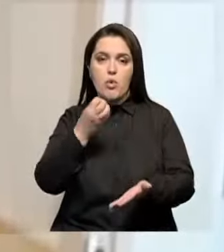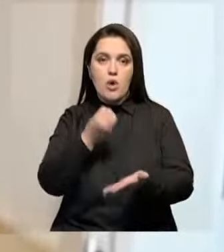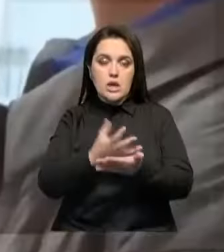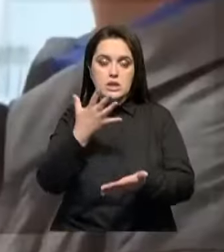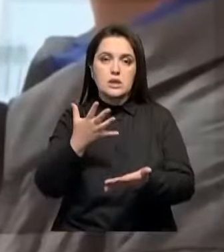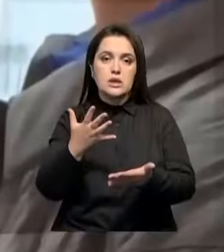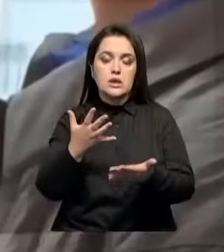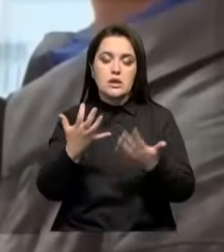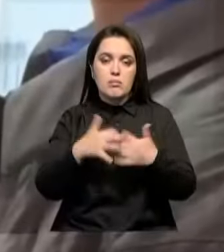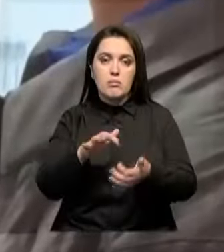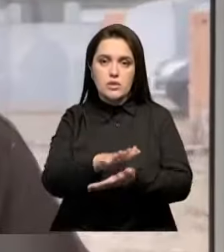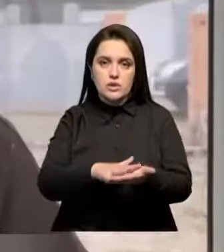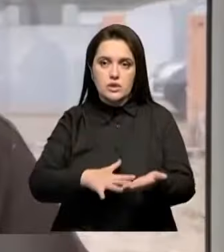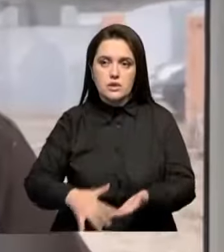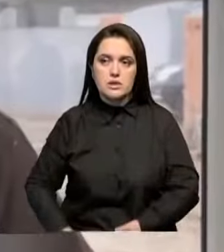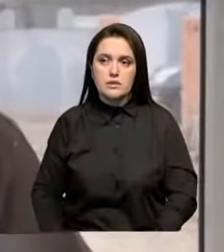продолжаются.